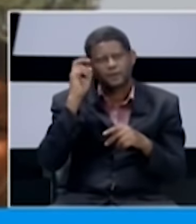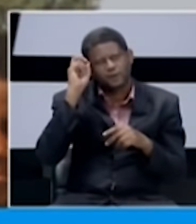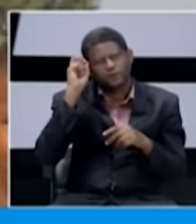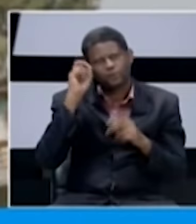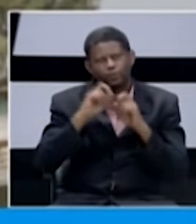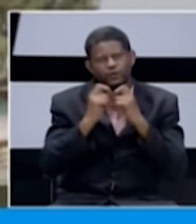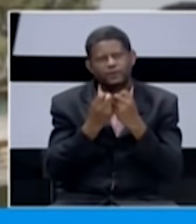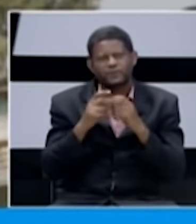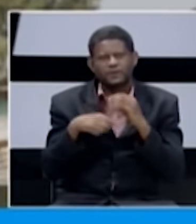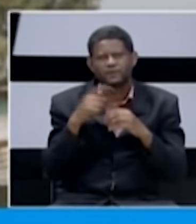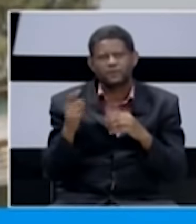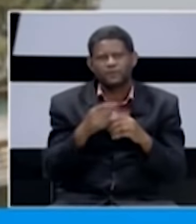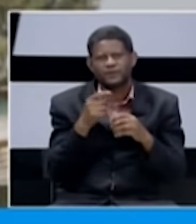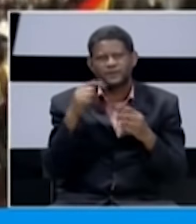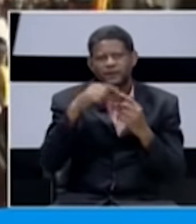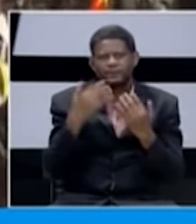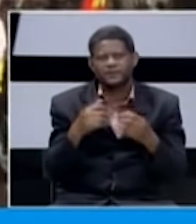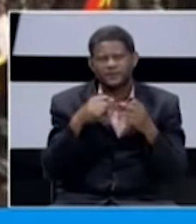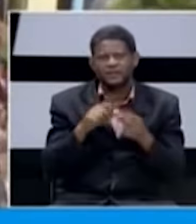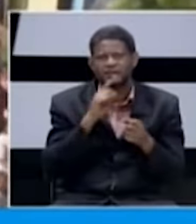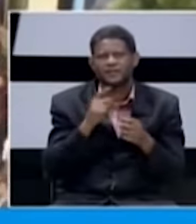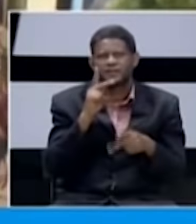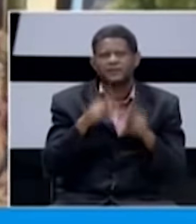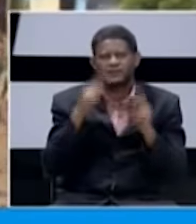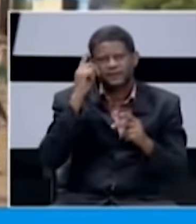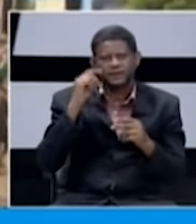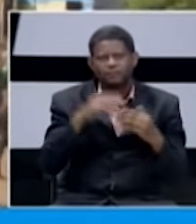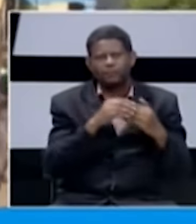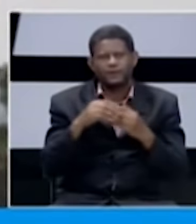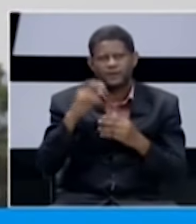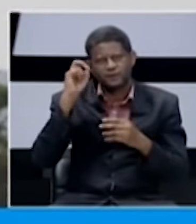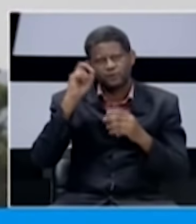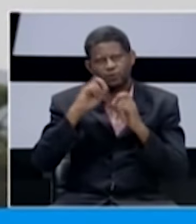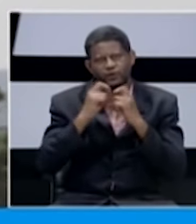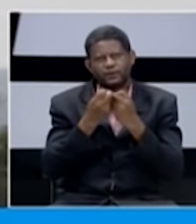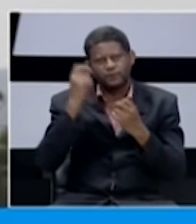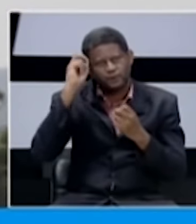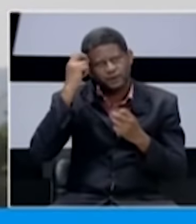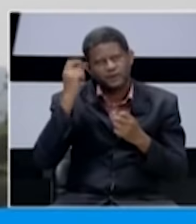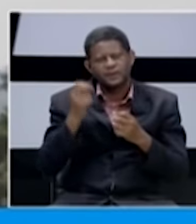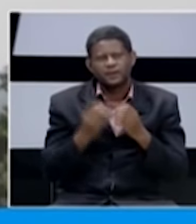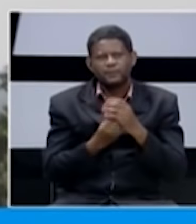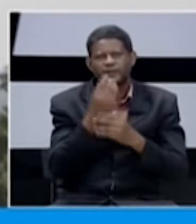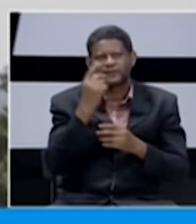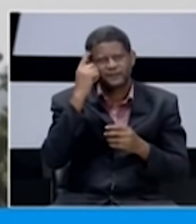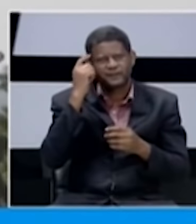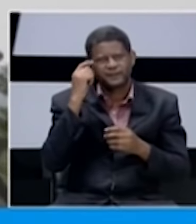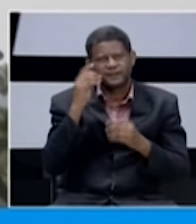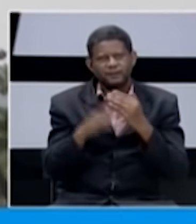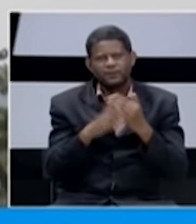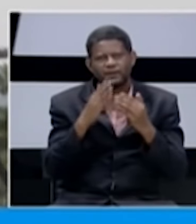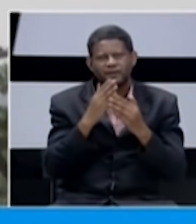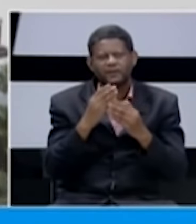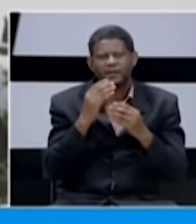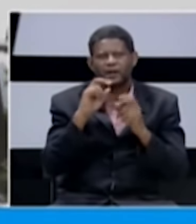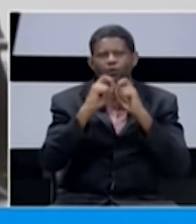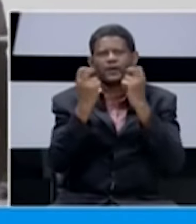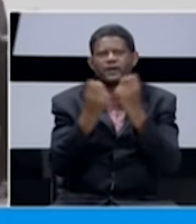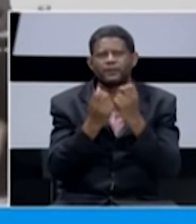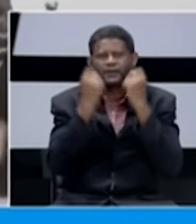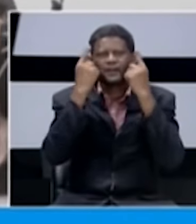از خامان مسفول تی هزم تقرای مرح ود حو واحد نه تمرح لمعت تقرای نهات زخ لو رادو عن قحط کم زل لون اتوم